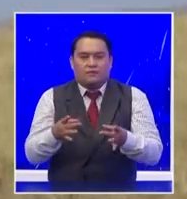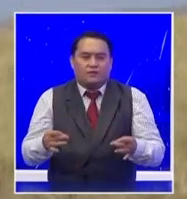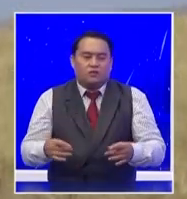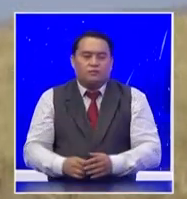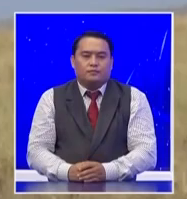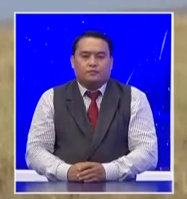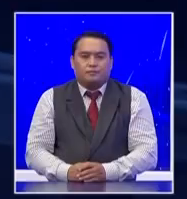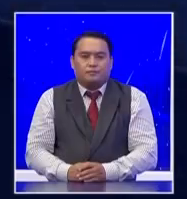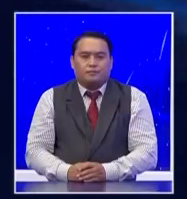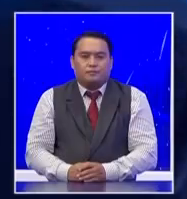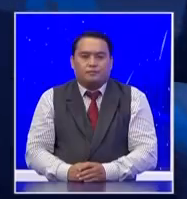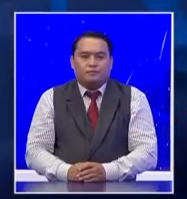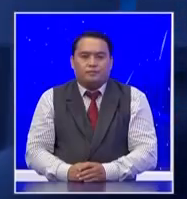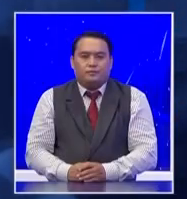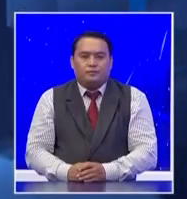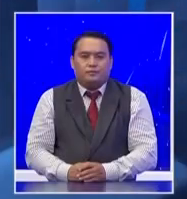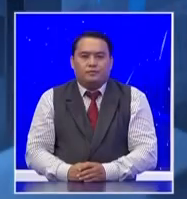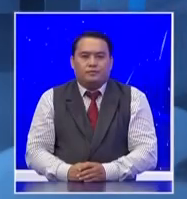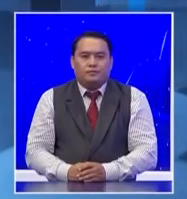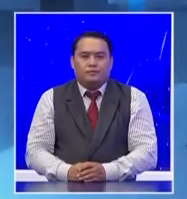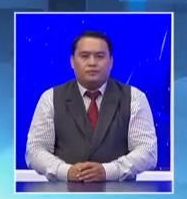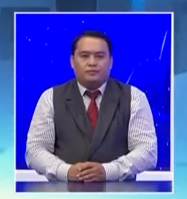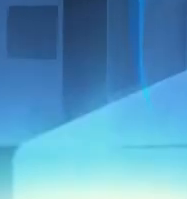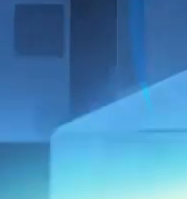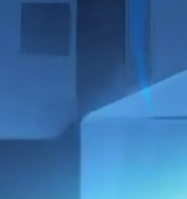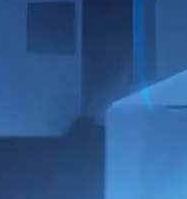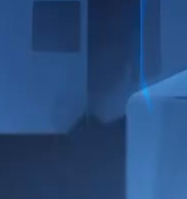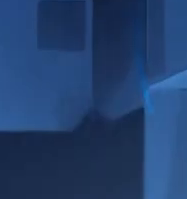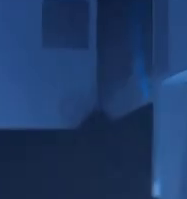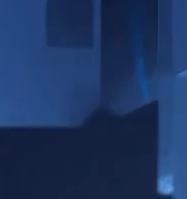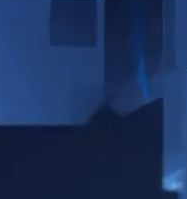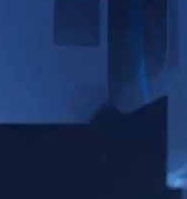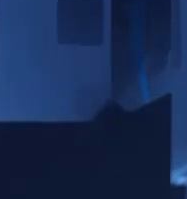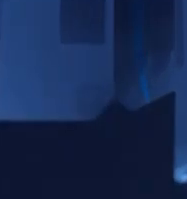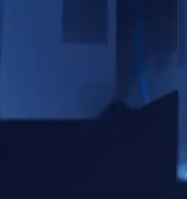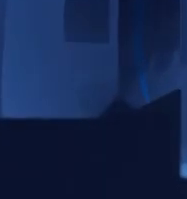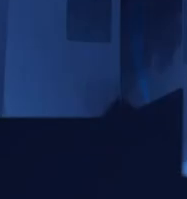понижение температуры воздуха. Алексей Цой, Мадибай Бусынов, телеканал ЖТСУ, Искельдинский район.